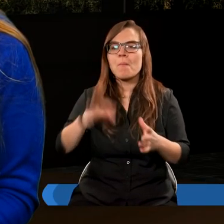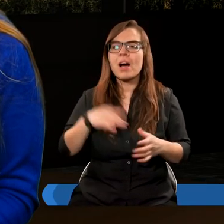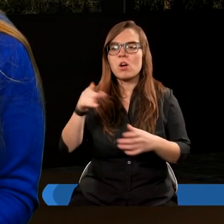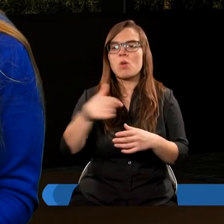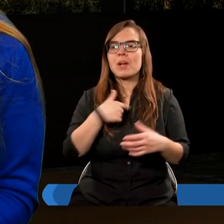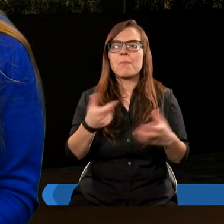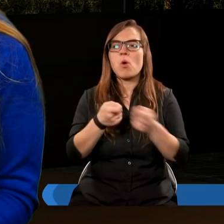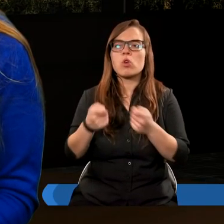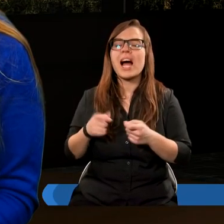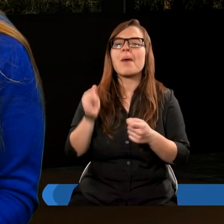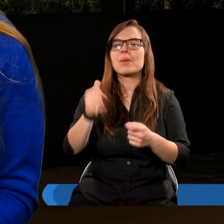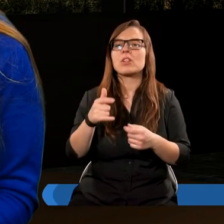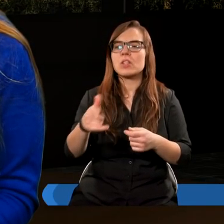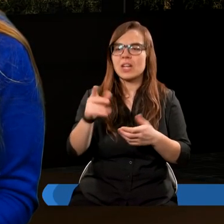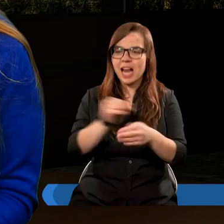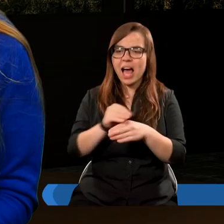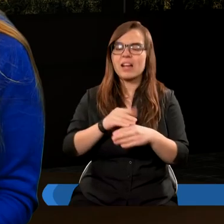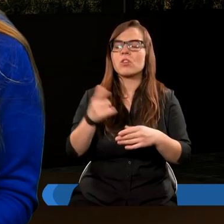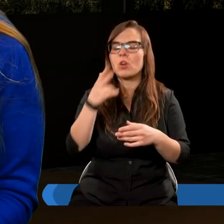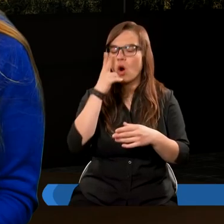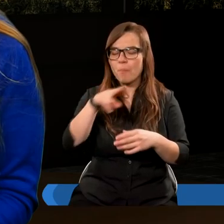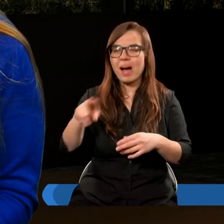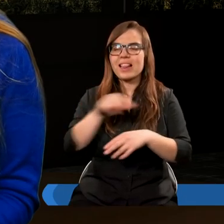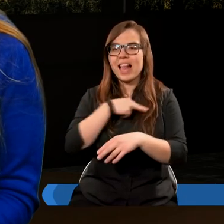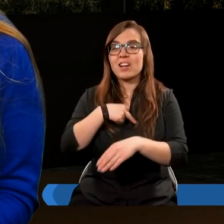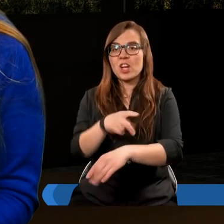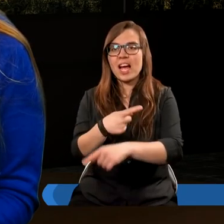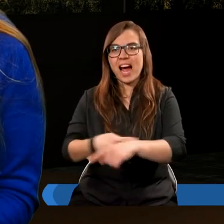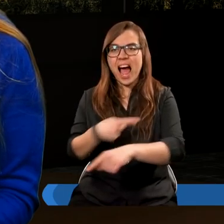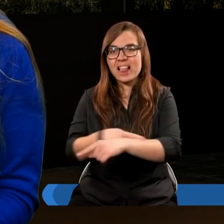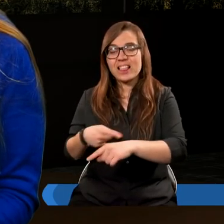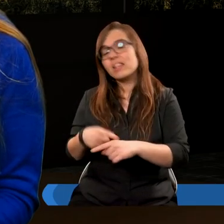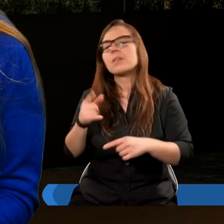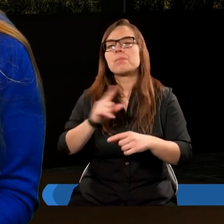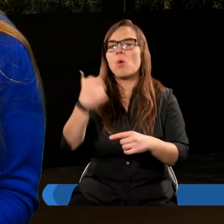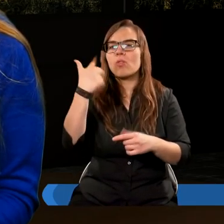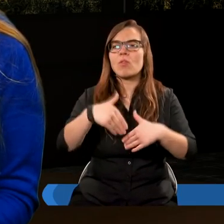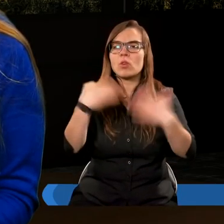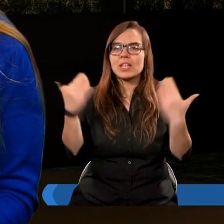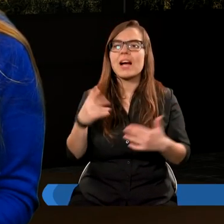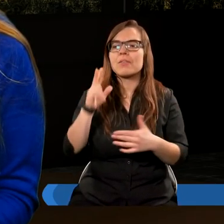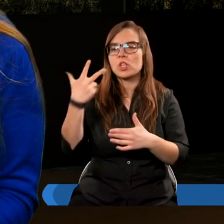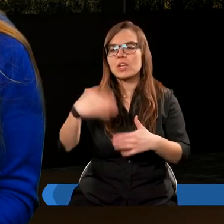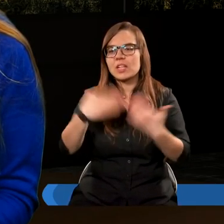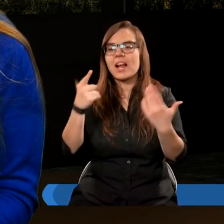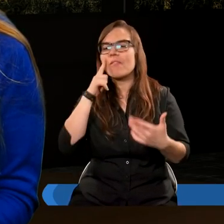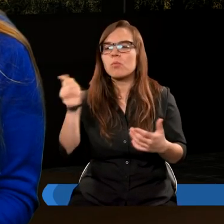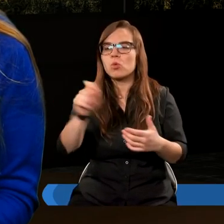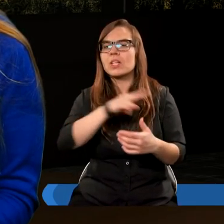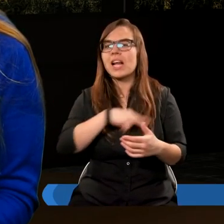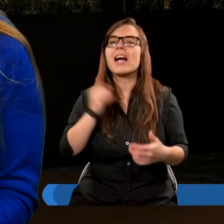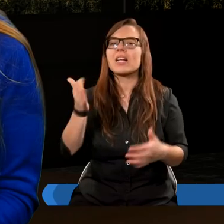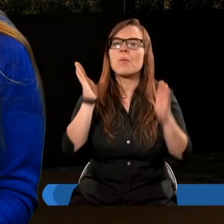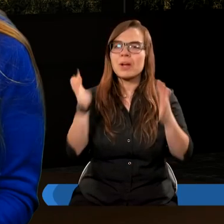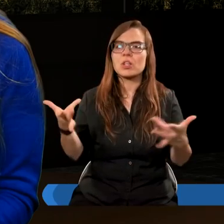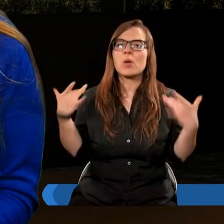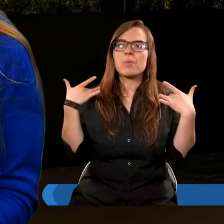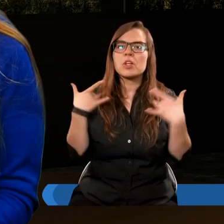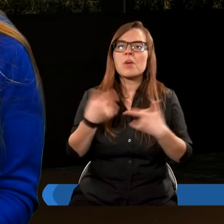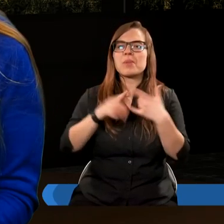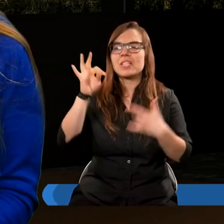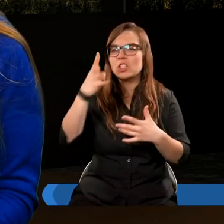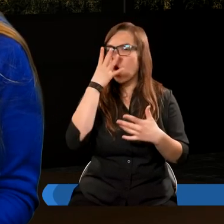poszarpał i On nas uzdrowi, uleczył, a opatrzy nasze rany, ożywi nas po dwóch dniach, a trzeciego dnia wzbudzi nas i będziemy żyć przed